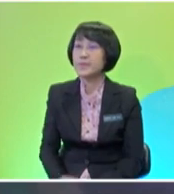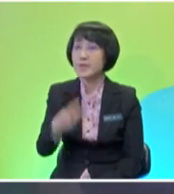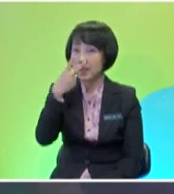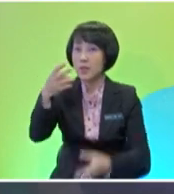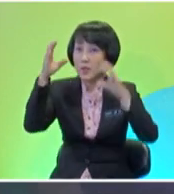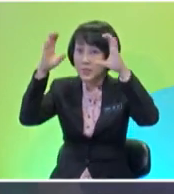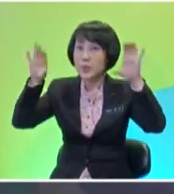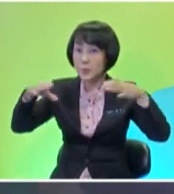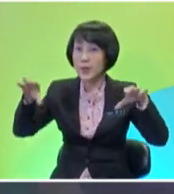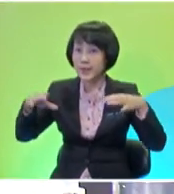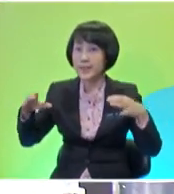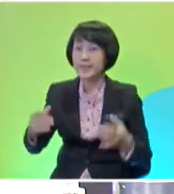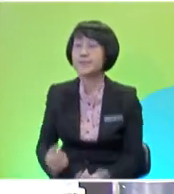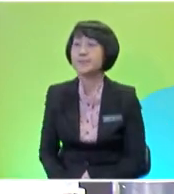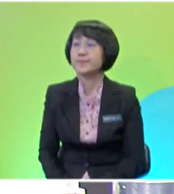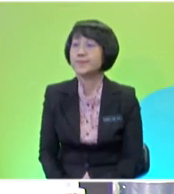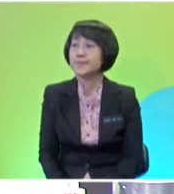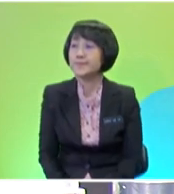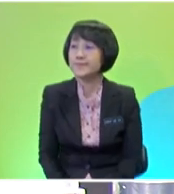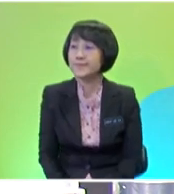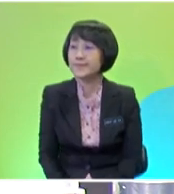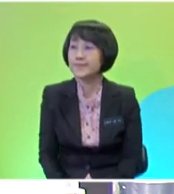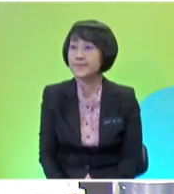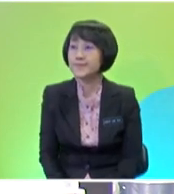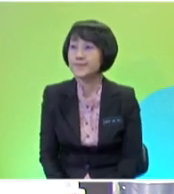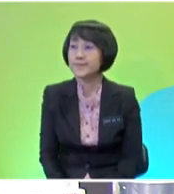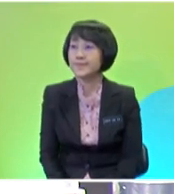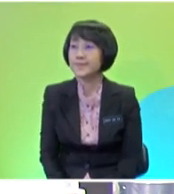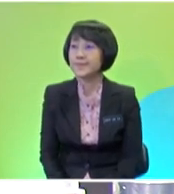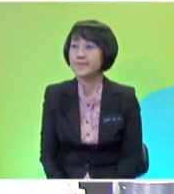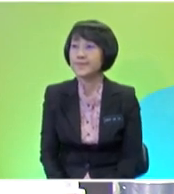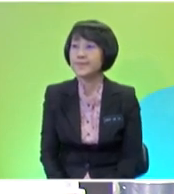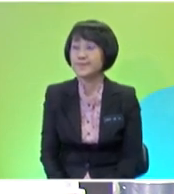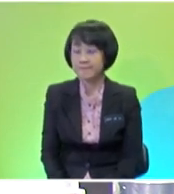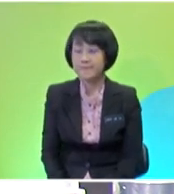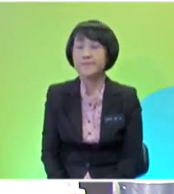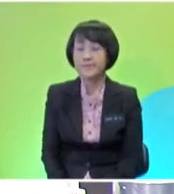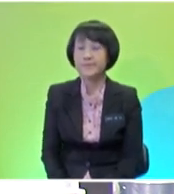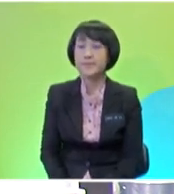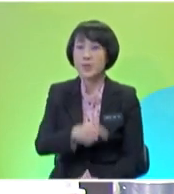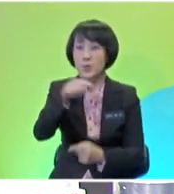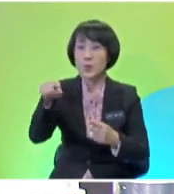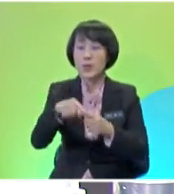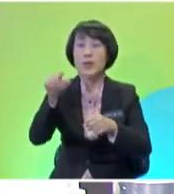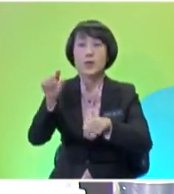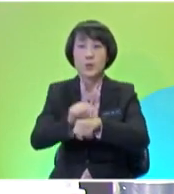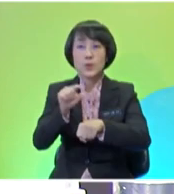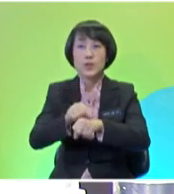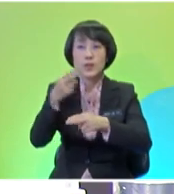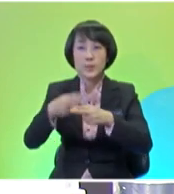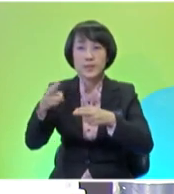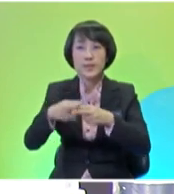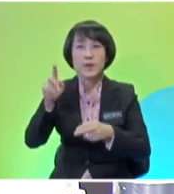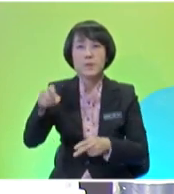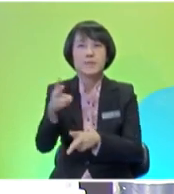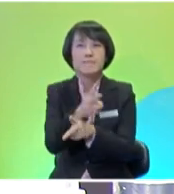sekejap. Kita potong dulu. Macam biasa, kalau nak gunakan pisau, kena berhati-hati. Ya, jaga